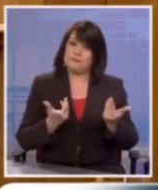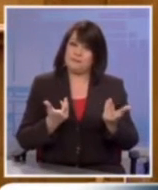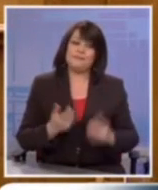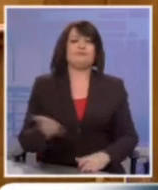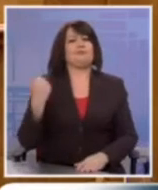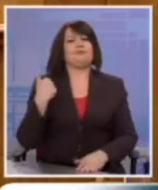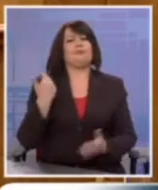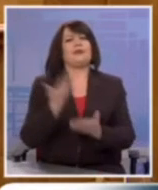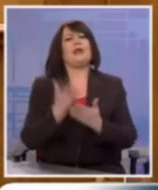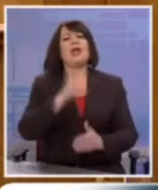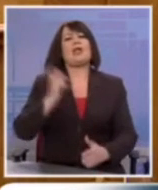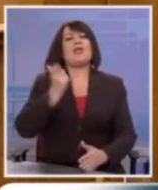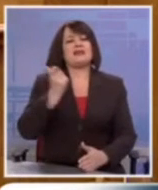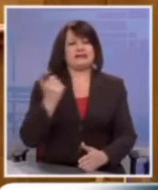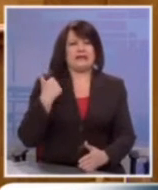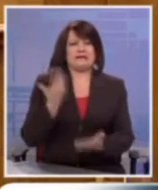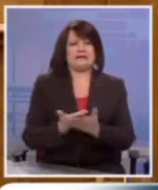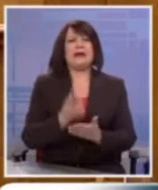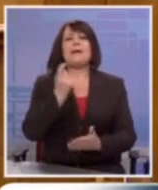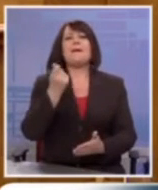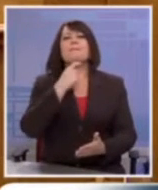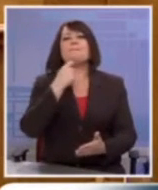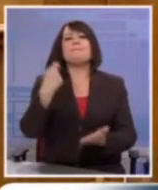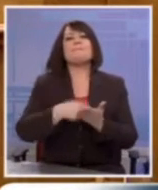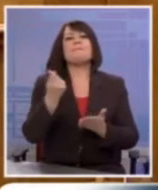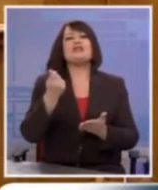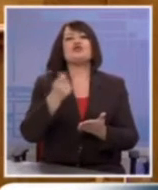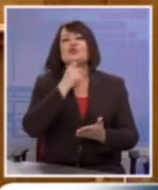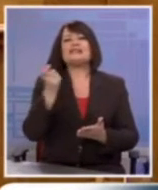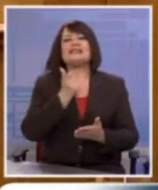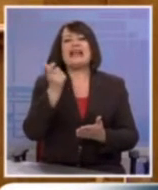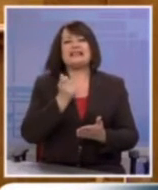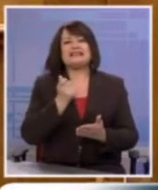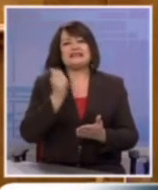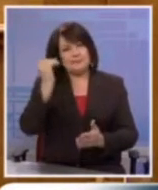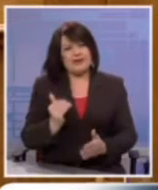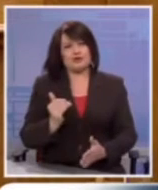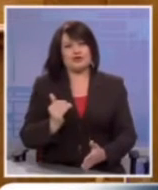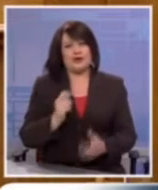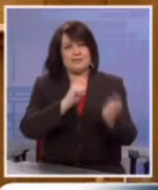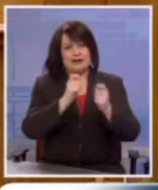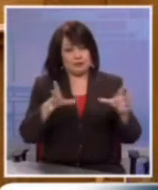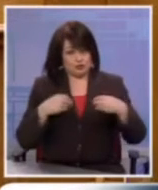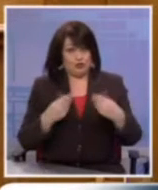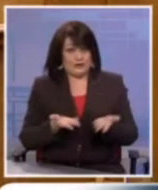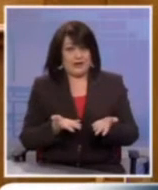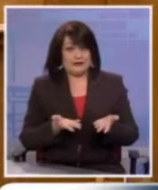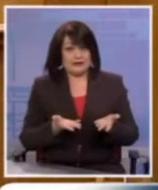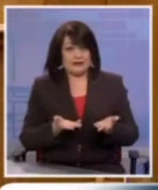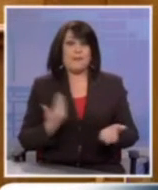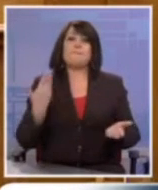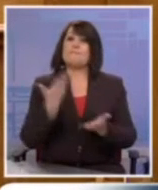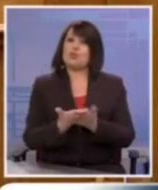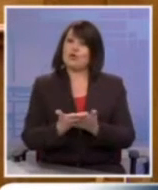Μας προτείνουν οι δανειστές να μειώσουμε τους μισθούς και τις συντάξεις. Και αυτό θεωρούν μεταρρύθμιση. Το δέχεστε? Μας προτείνουν